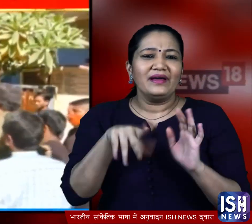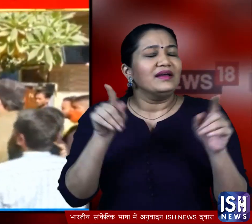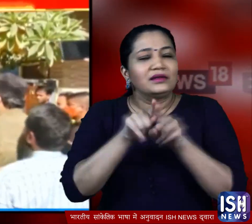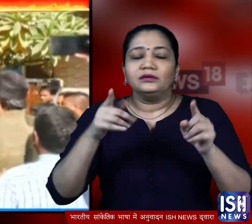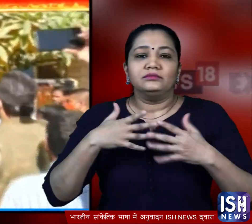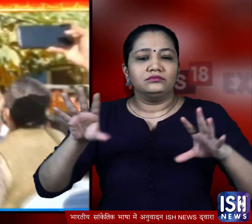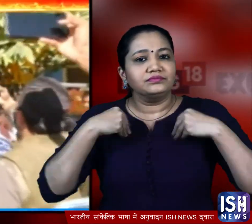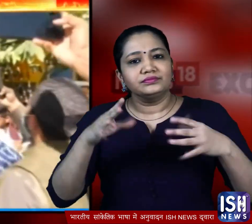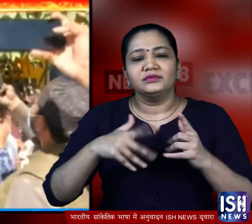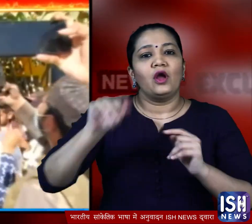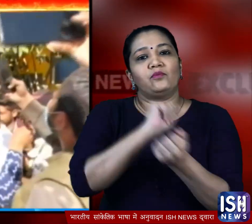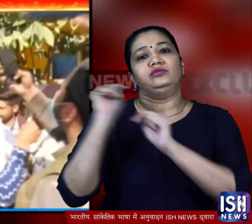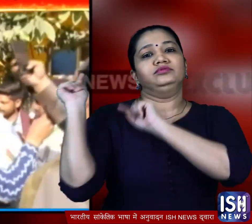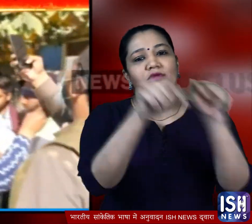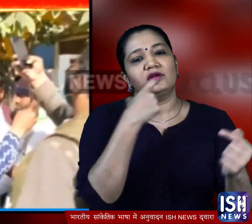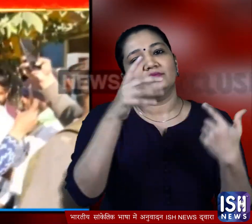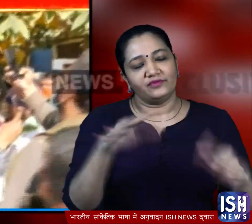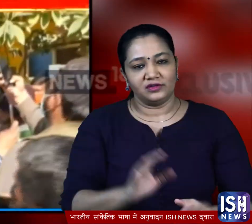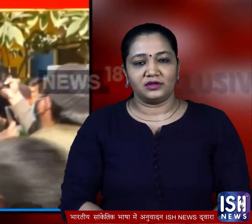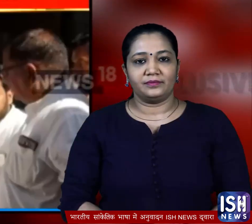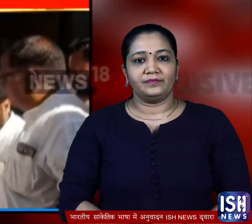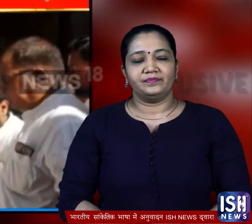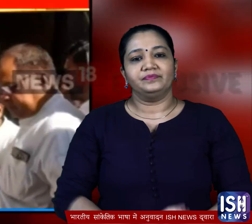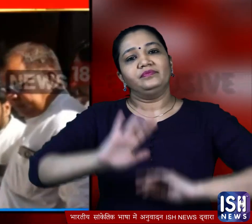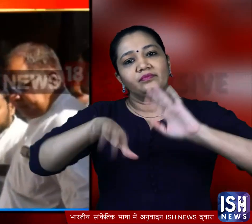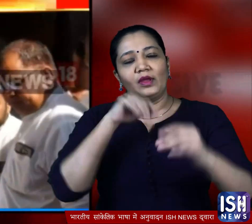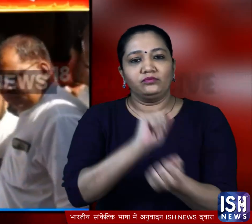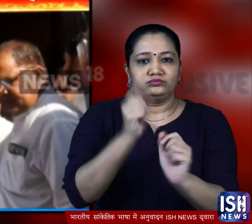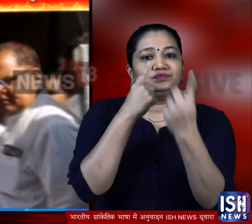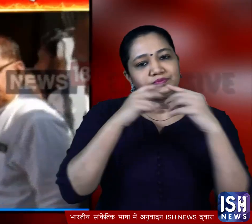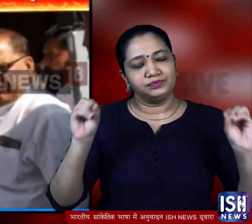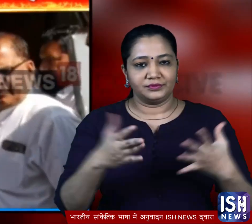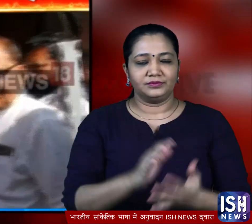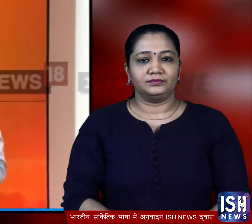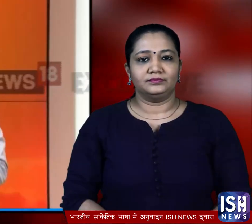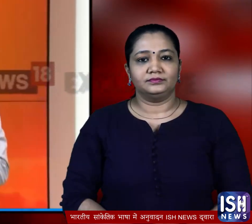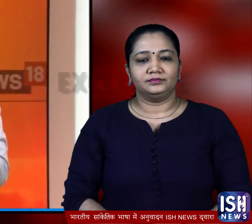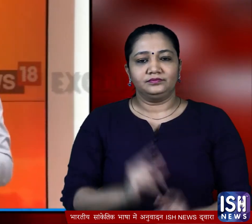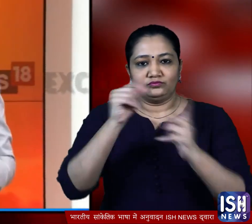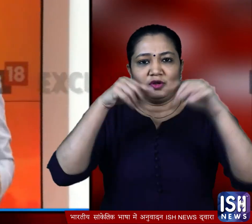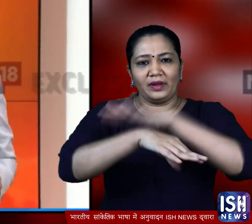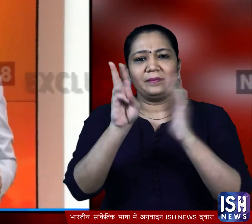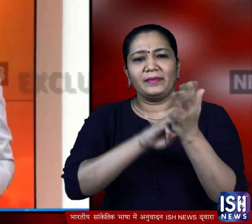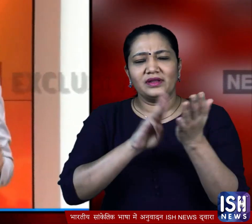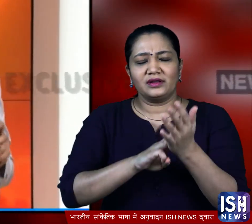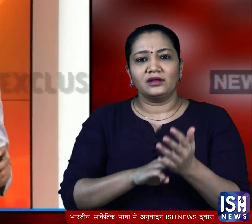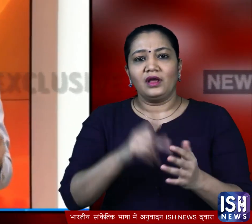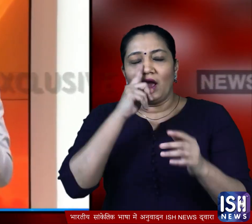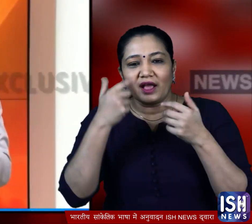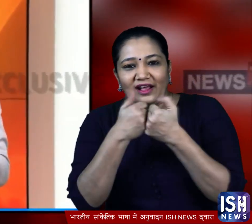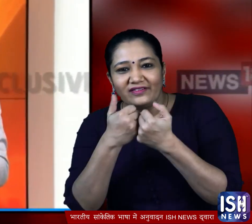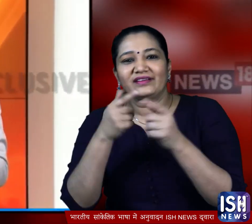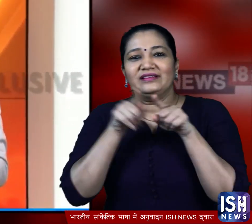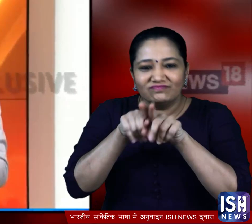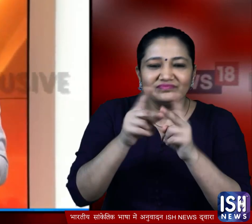के कार्यकर्ता इसके विरोध में थाने पहुंच गए और शिकायत दर्ज करवा दी, जिसके बाद पुलिस मामले की जांच में जुट गई। यूपी के मेरठ में गर्लफ्रेंड